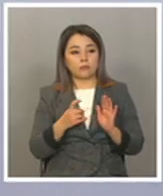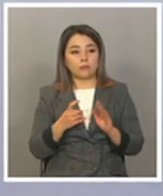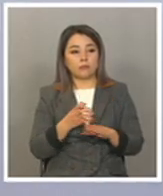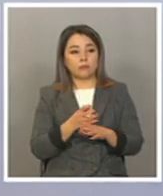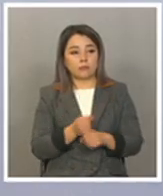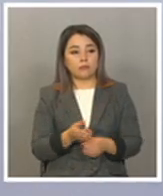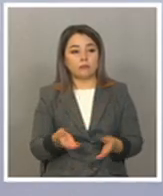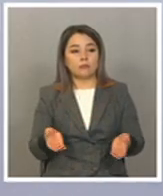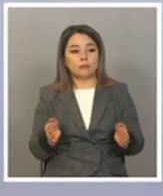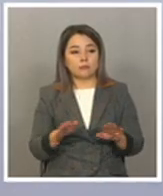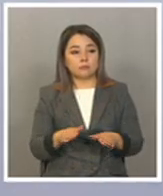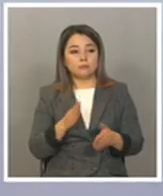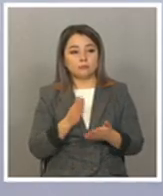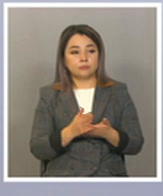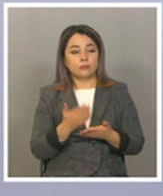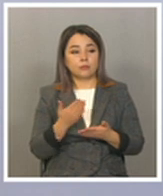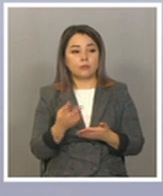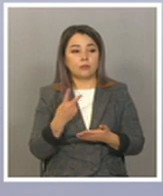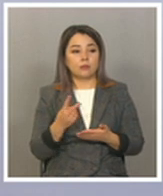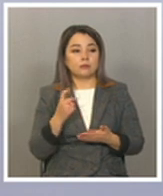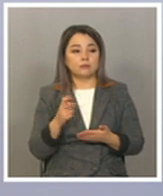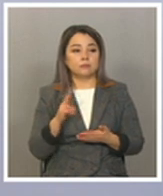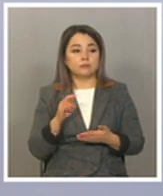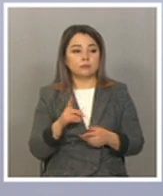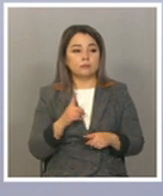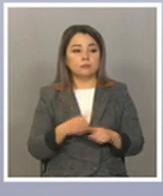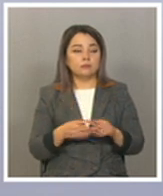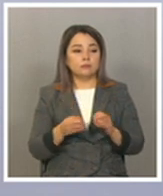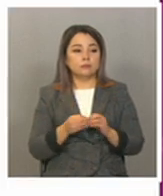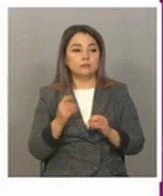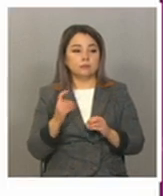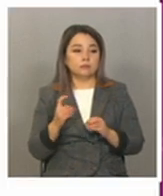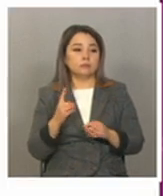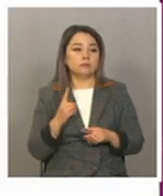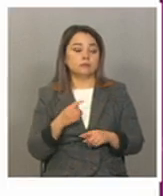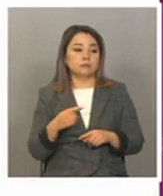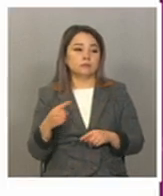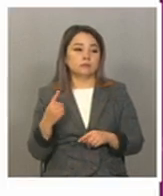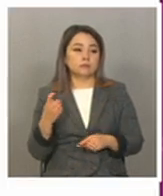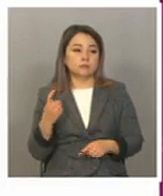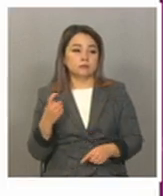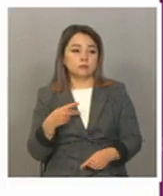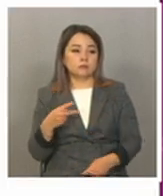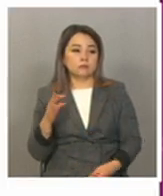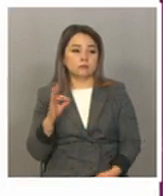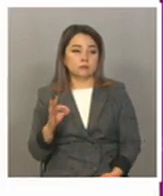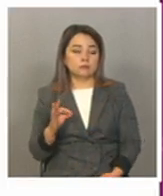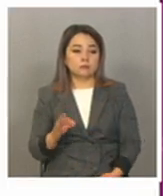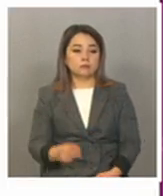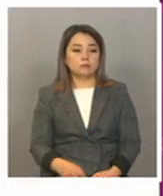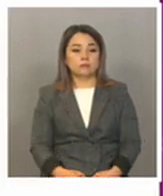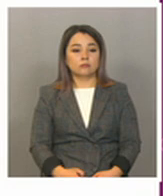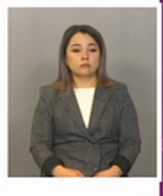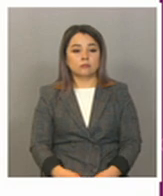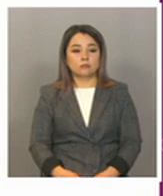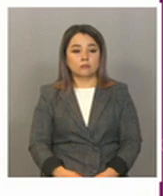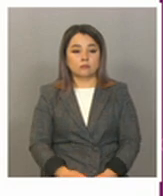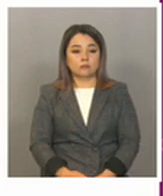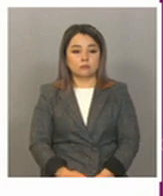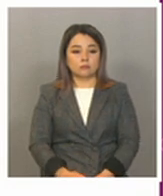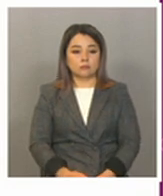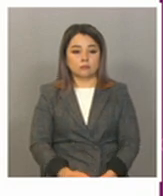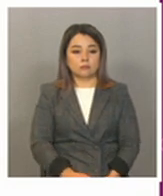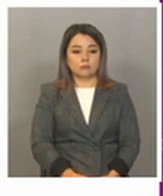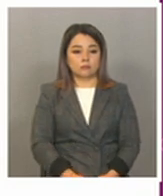жойылады. Нәтижесінде келесі квадрат теңдеу алынады. 2x квадрат қосылған 10x азайтылған